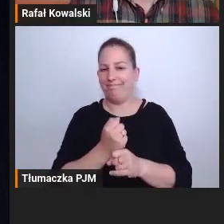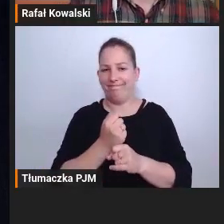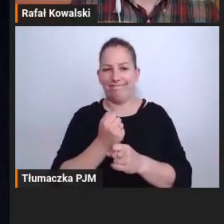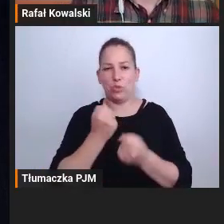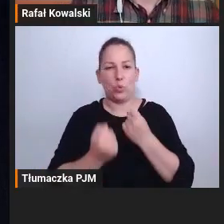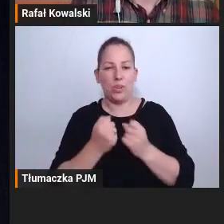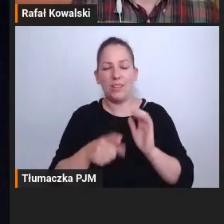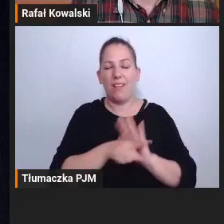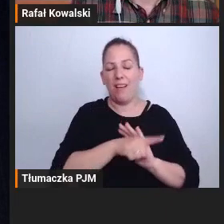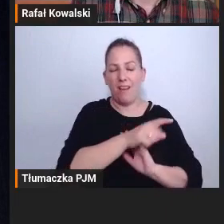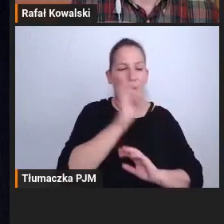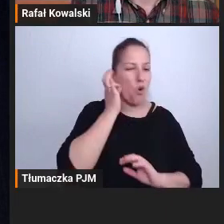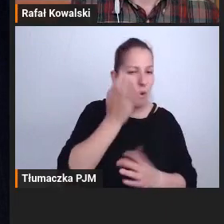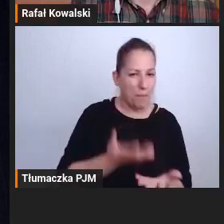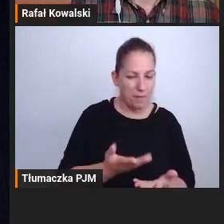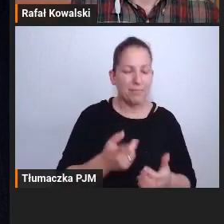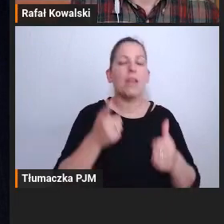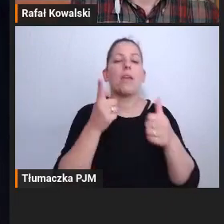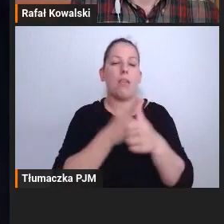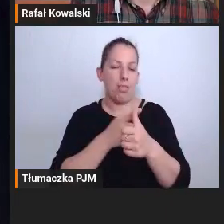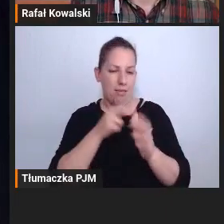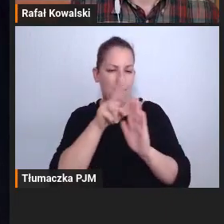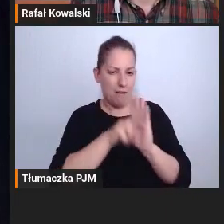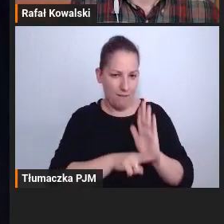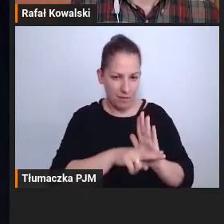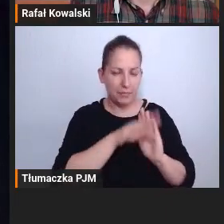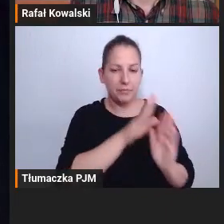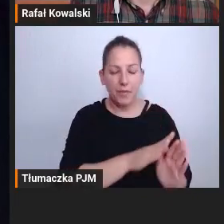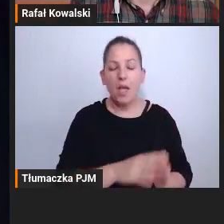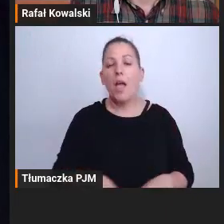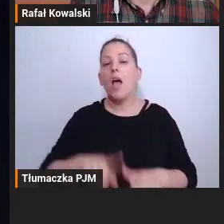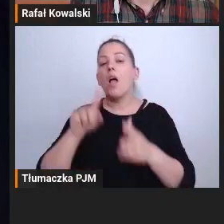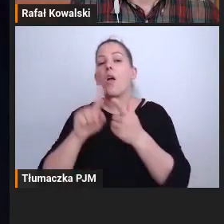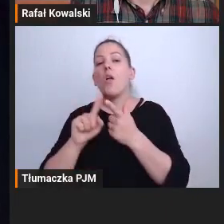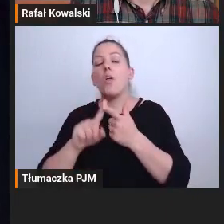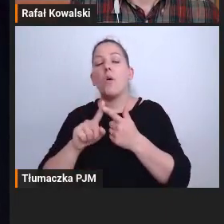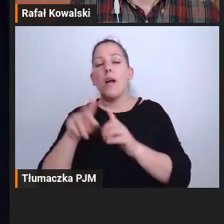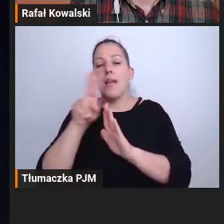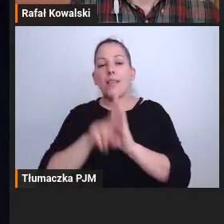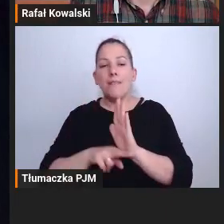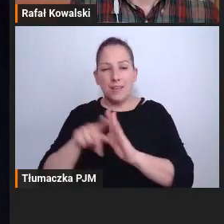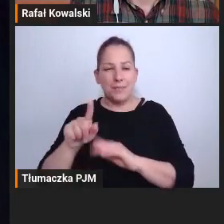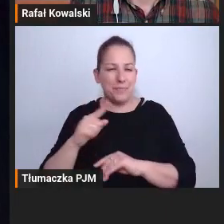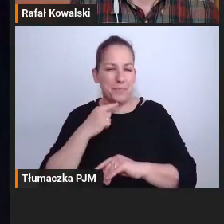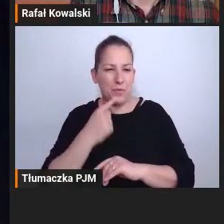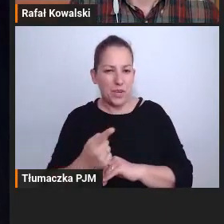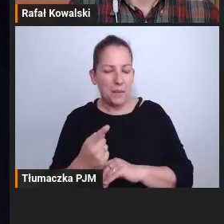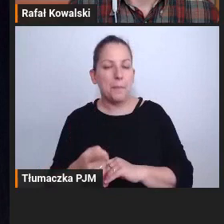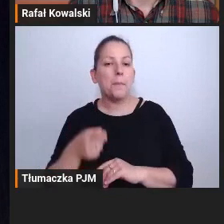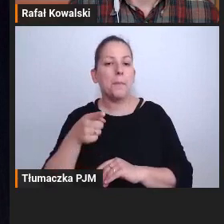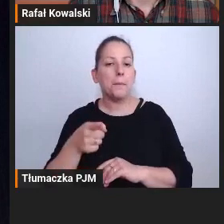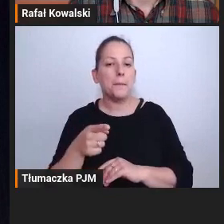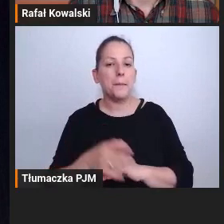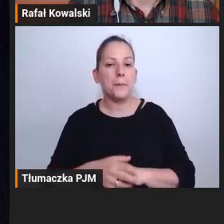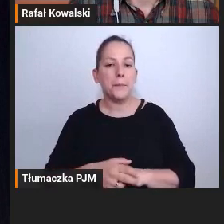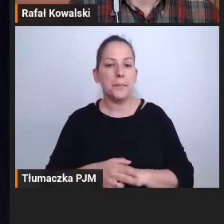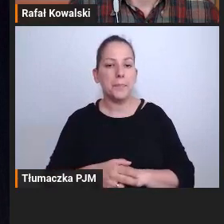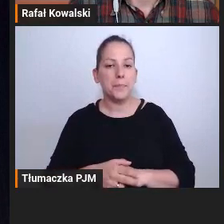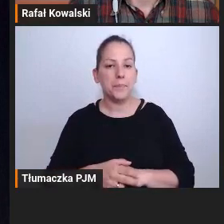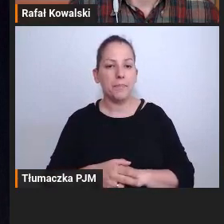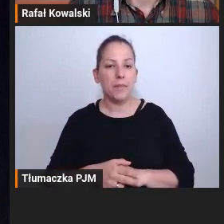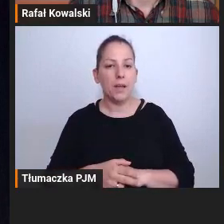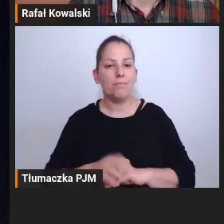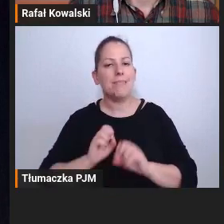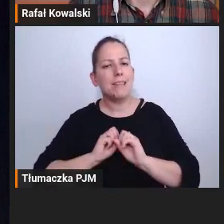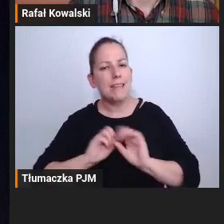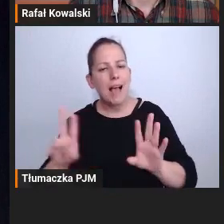trudniejsza w przypadku kobiet. To jest ta jedna dyrektywa Work-Life Balance. Druga dyrektywa, ta, o której wspomniałam, o tych przejrzystych